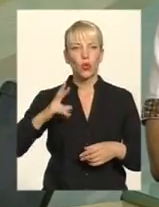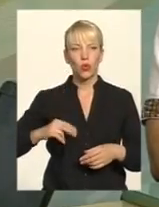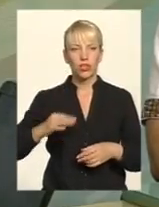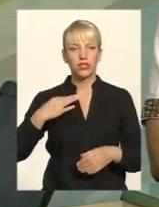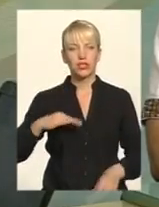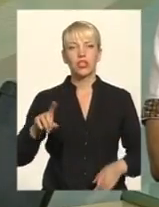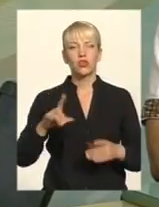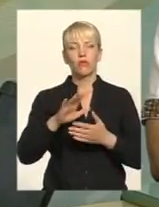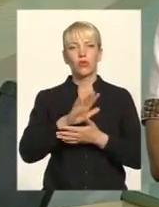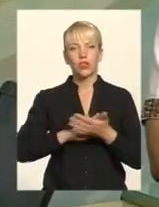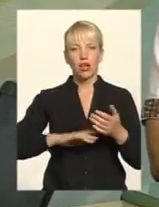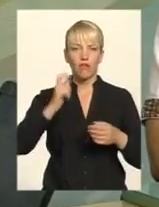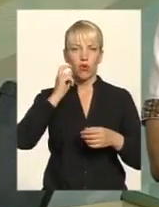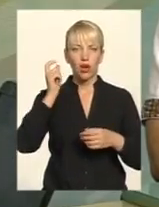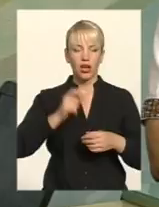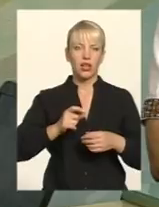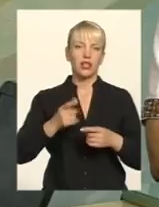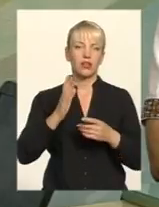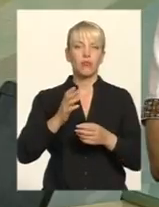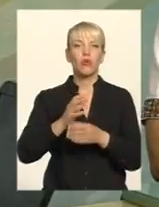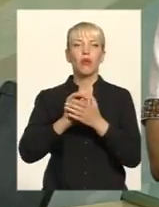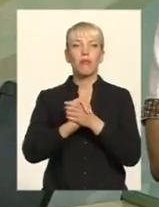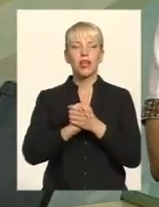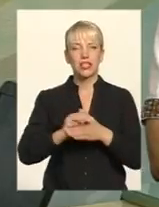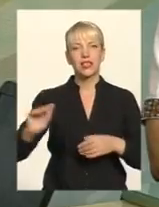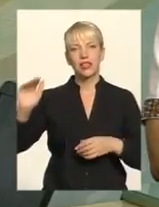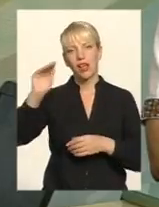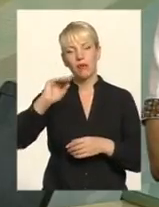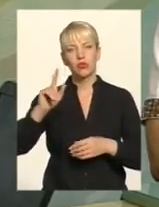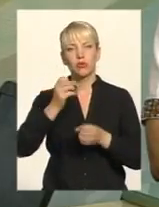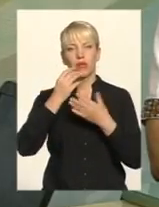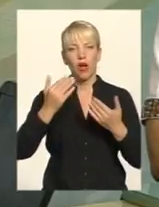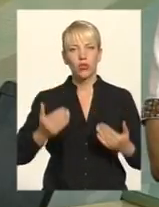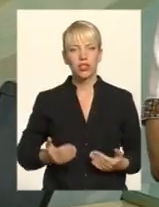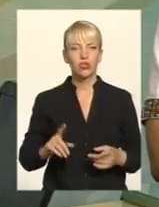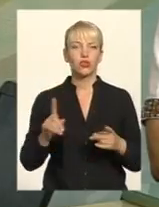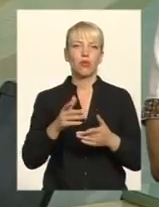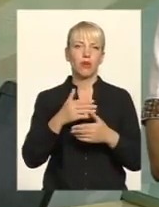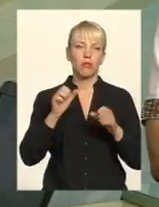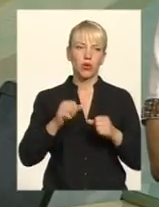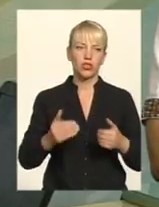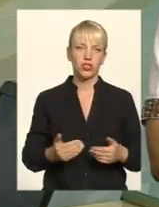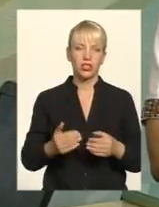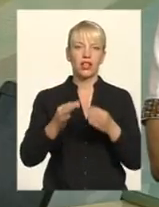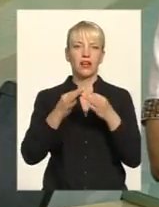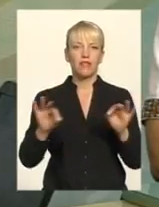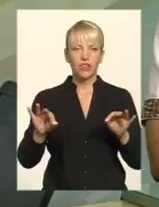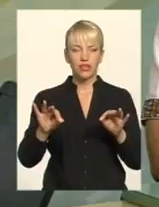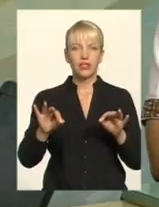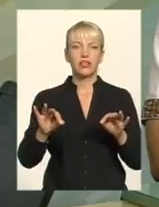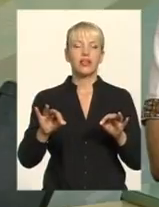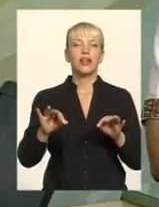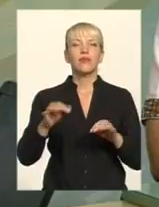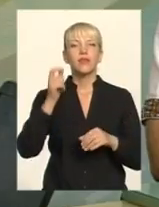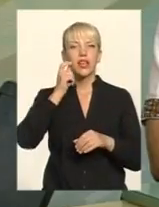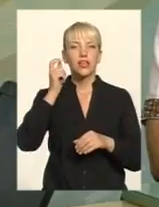засідало мирне небо і дійсно була Божа благодать, щоб ми змогли жити в вільній, незалежній державі і щоб ніхто нам не